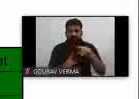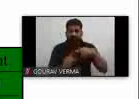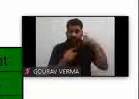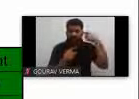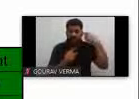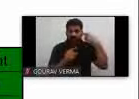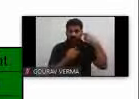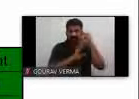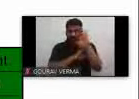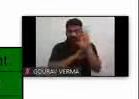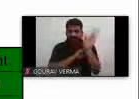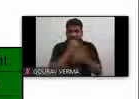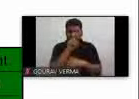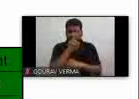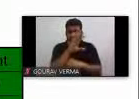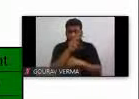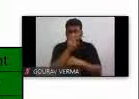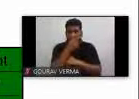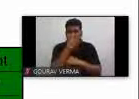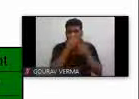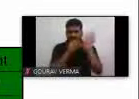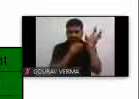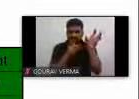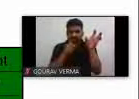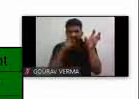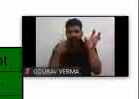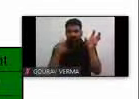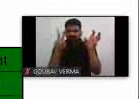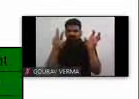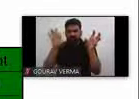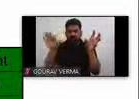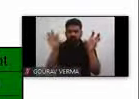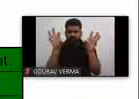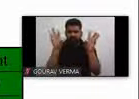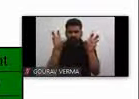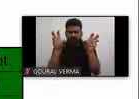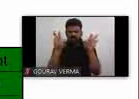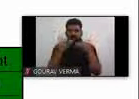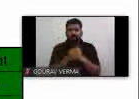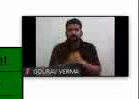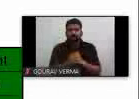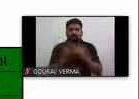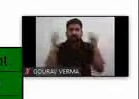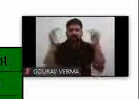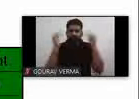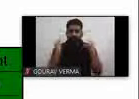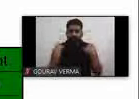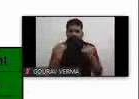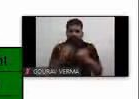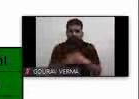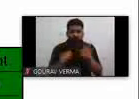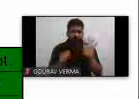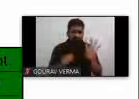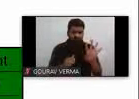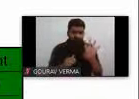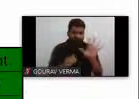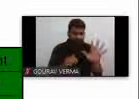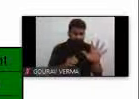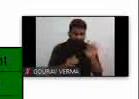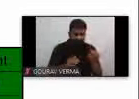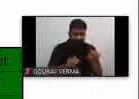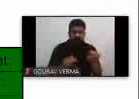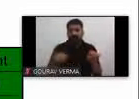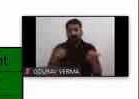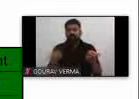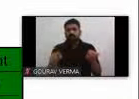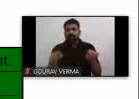में 25 नंबर है और राइट में 29 है, फिर मिडिल में 45 है और